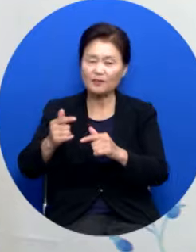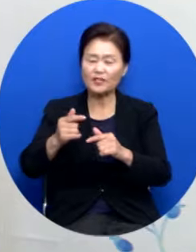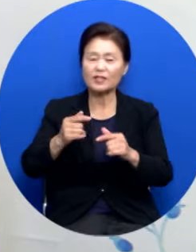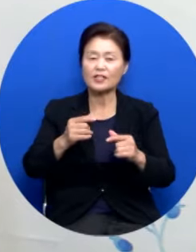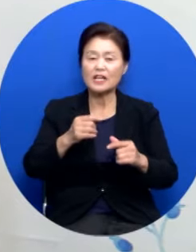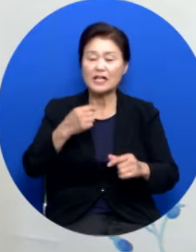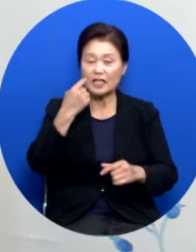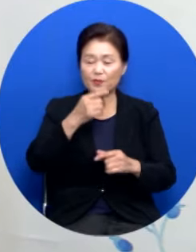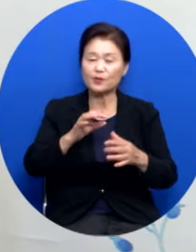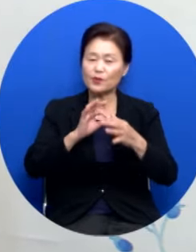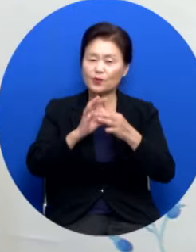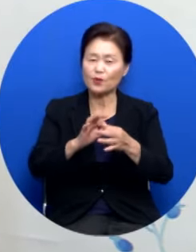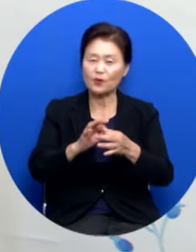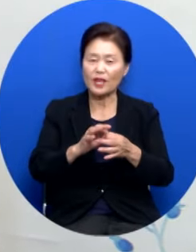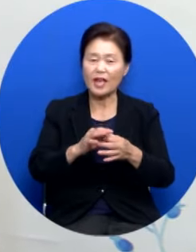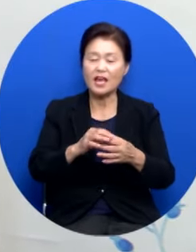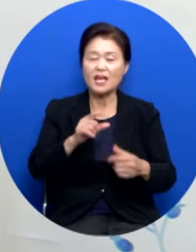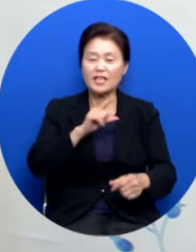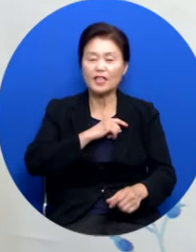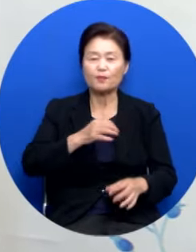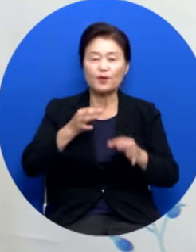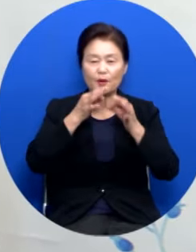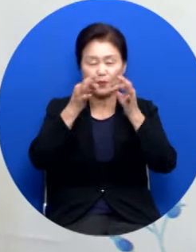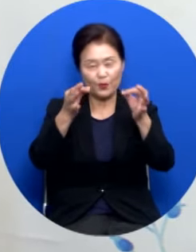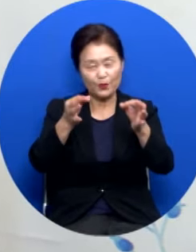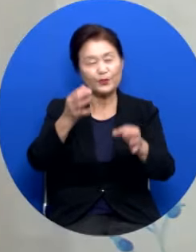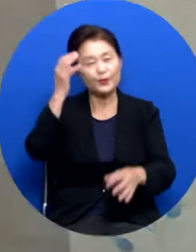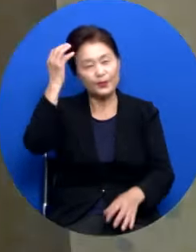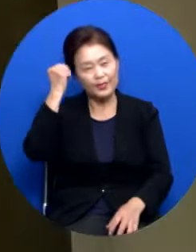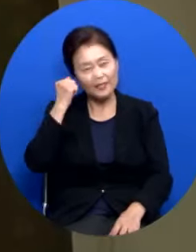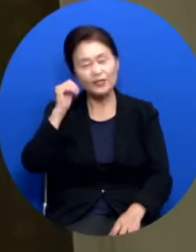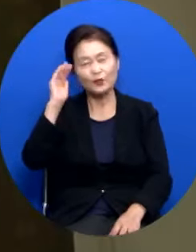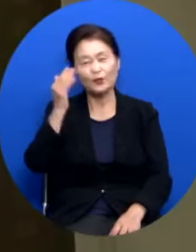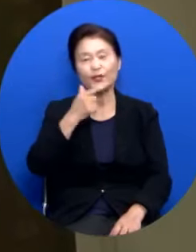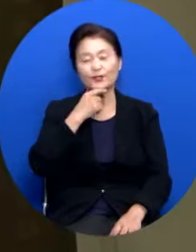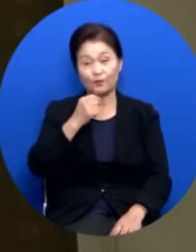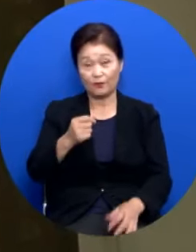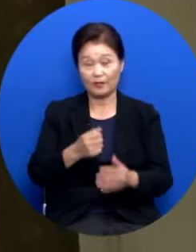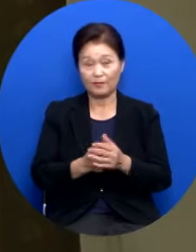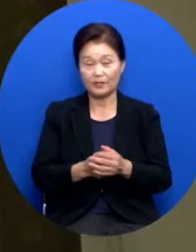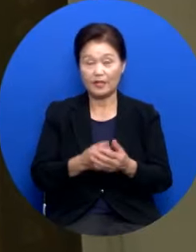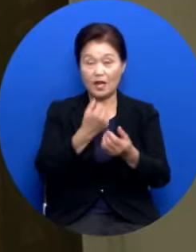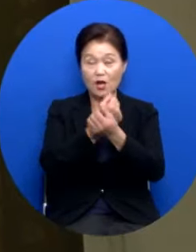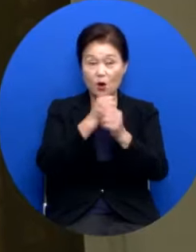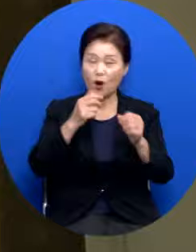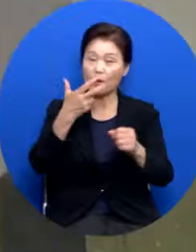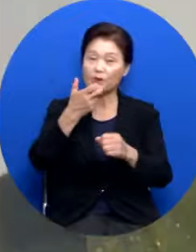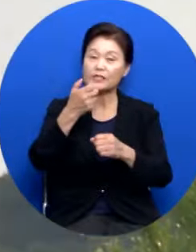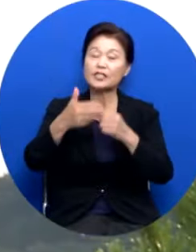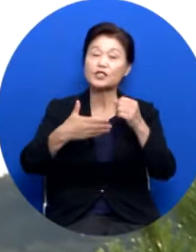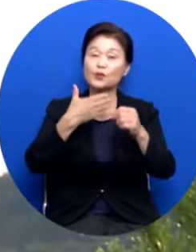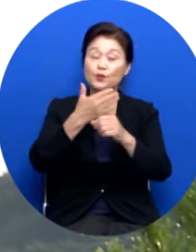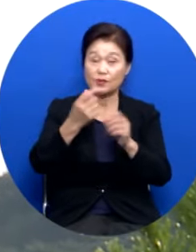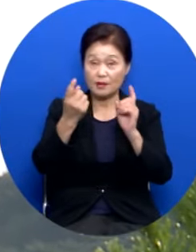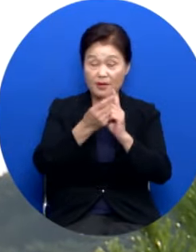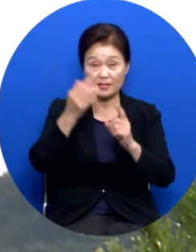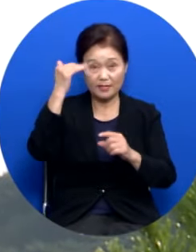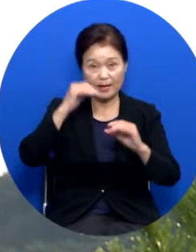많이 불려지고 영원히 기억되었으면 좋겠습니다. 광복 79주년을 맞은